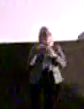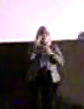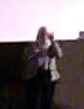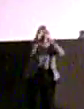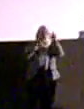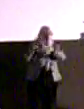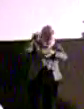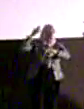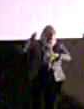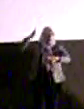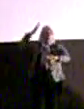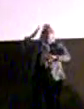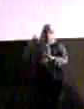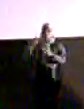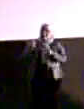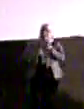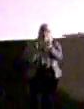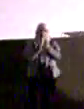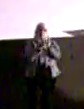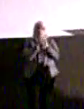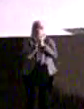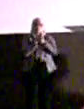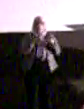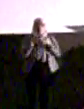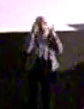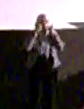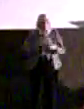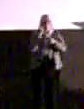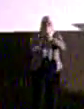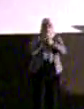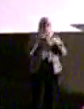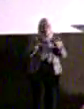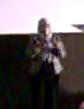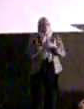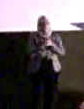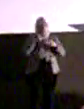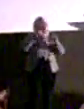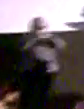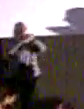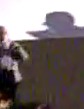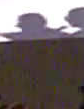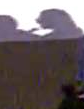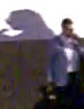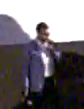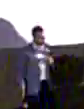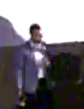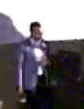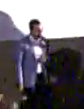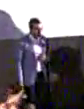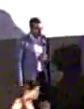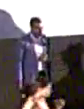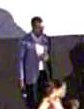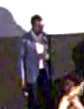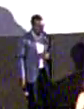عديدة ناضلت من أجل بلوغها. وفي سبيل ذلك تكاتفنا وتكاثفنا صلب تجمعات